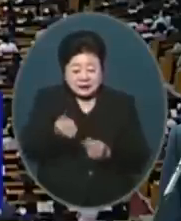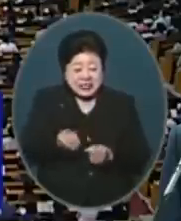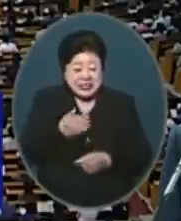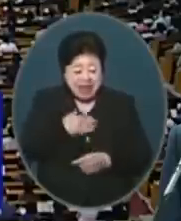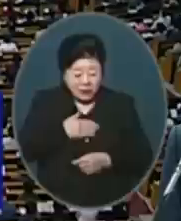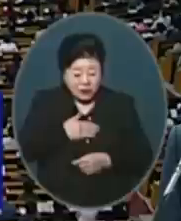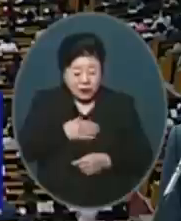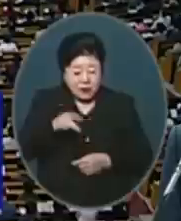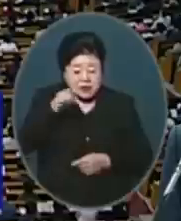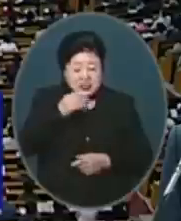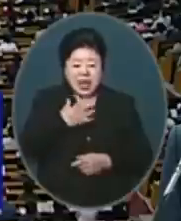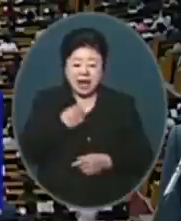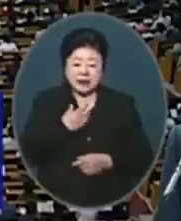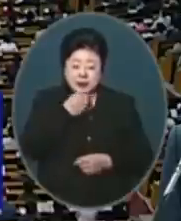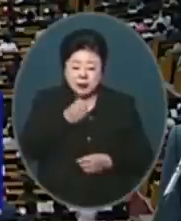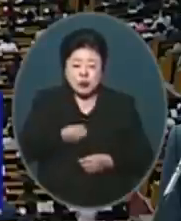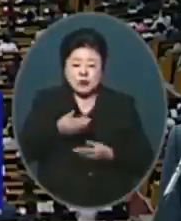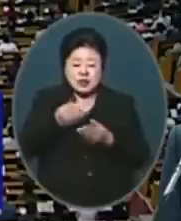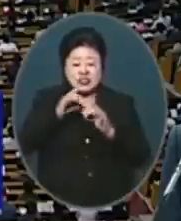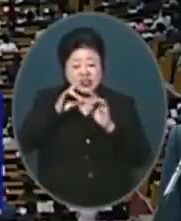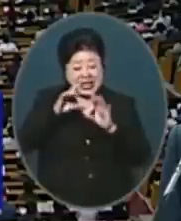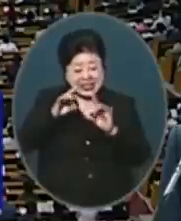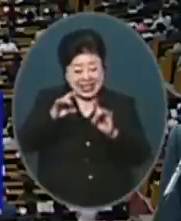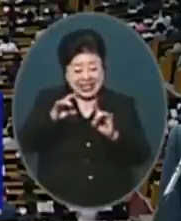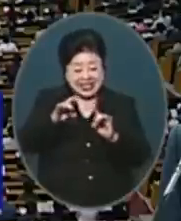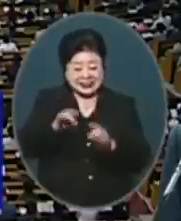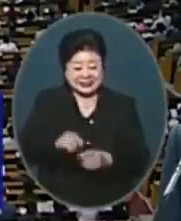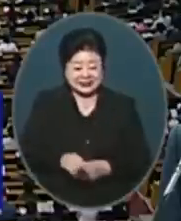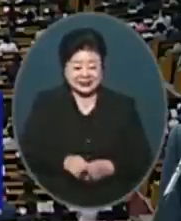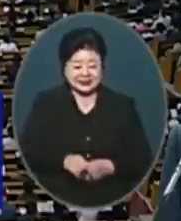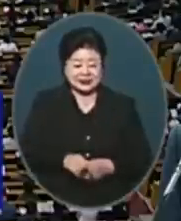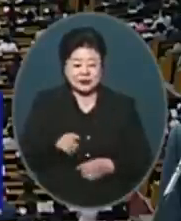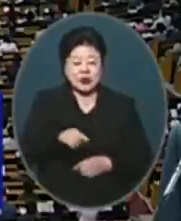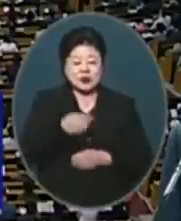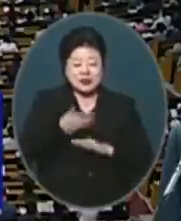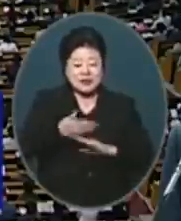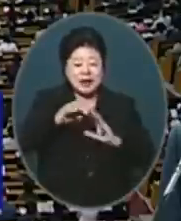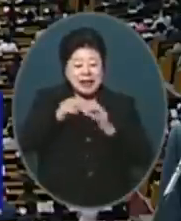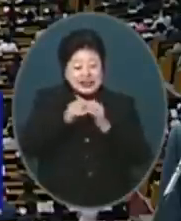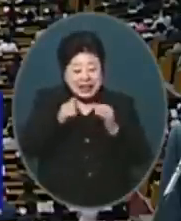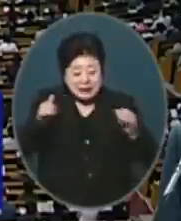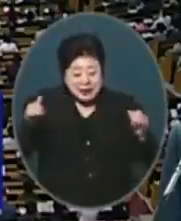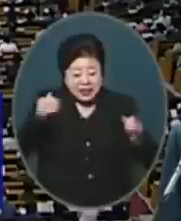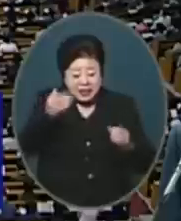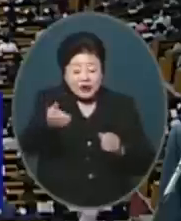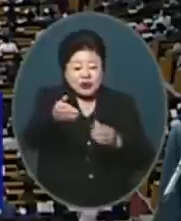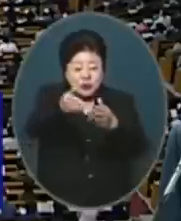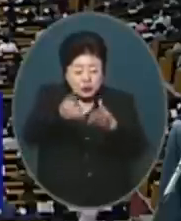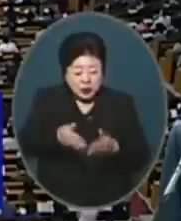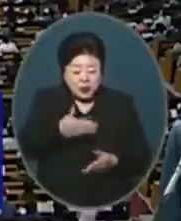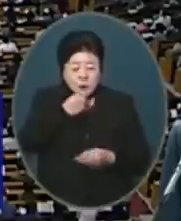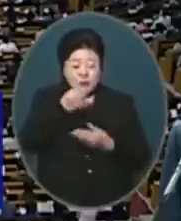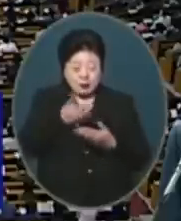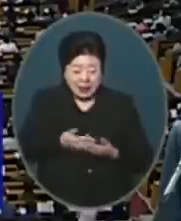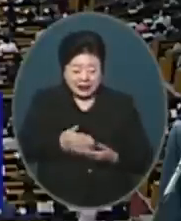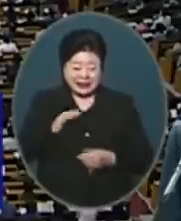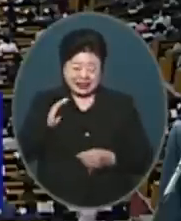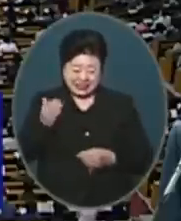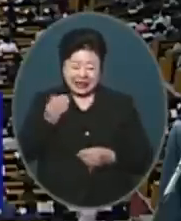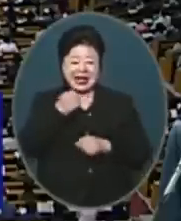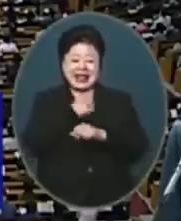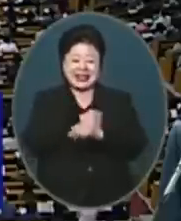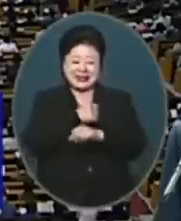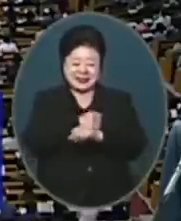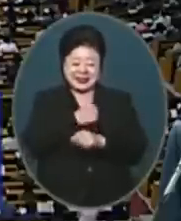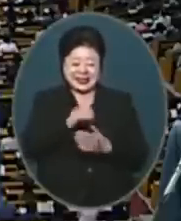알고 먼저 아브라함에게 복음을 전하여 모든 이방인이 너로 말미암아 복을 받으리라